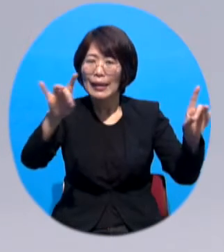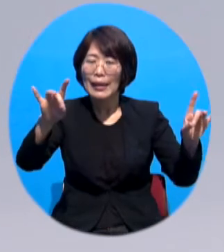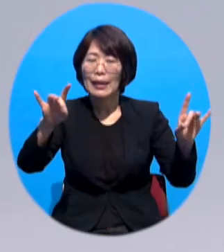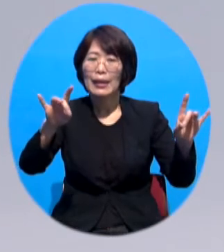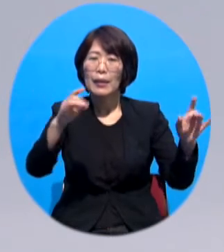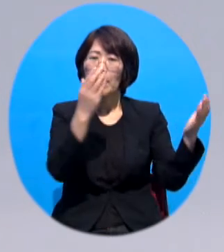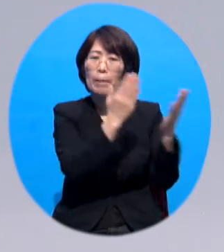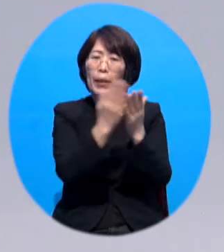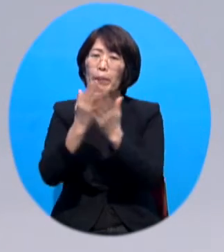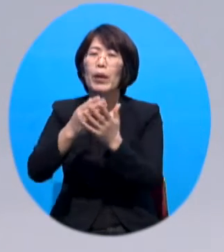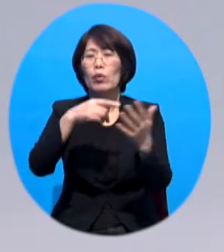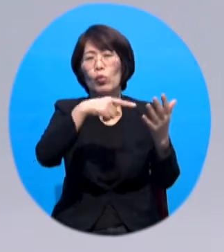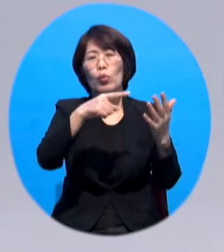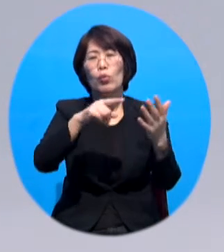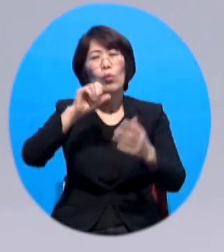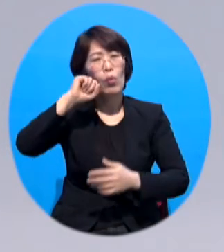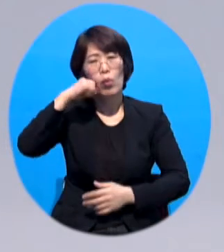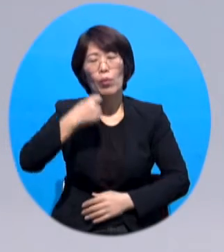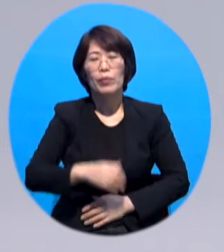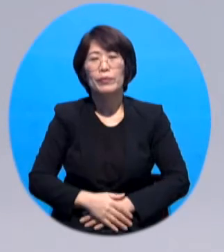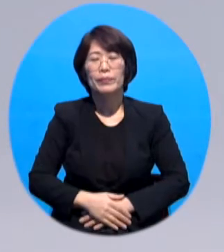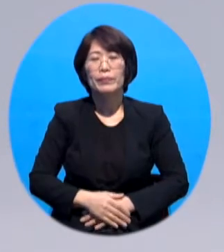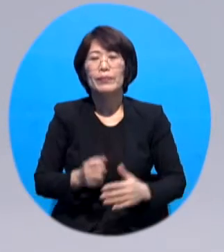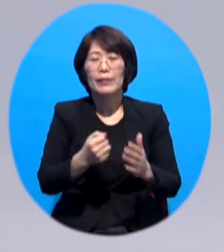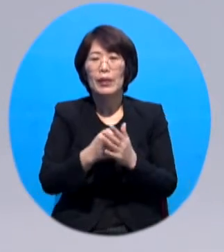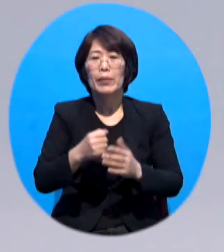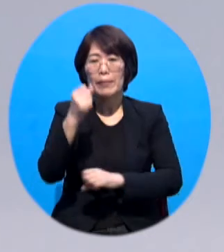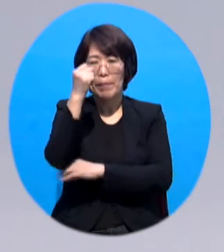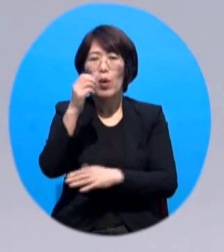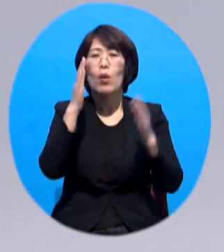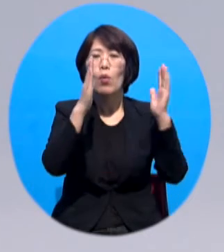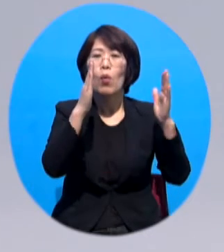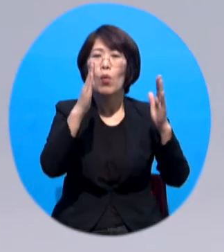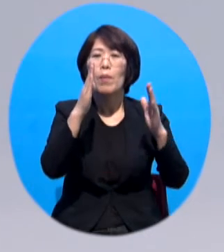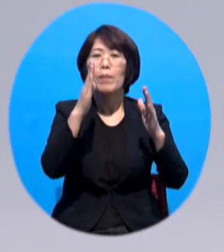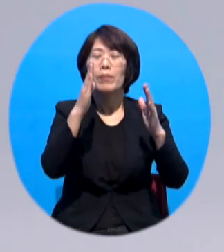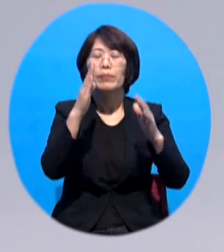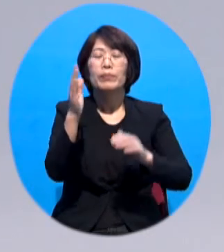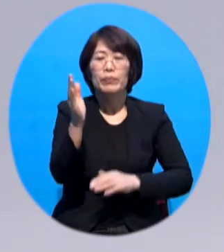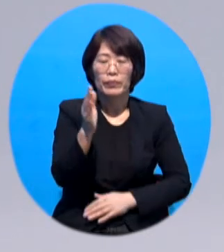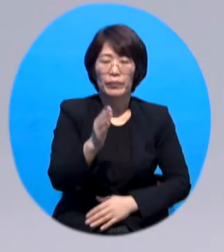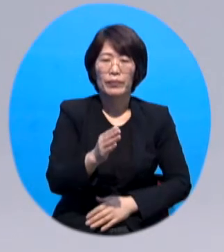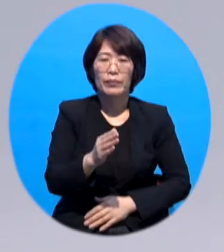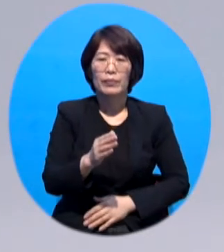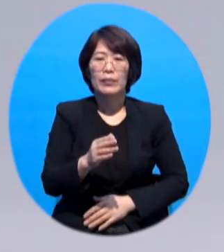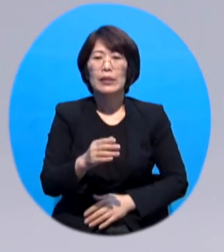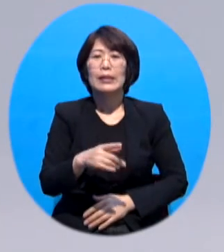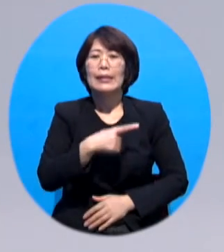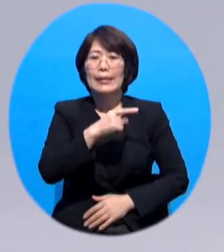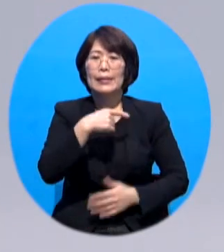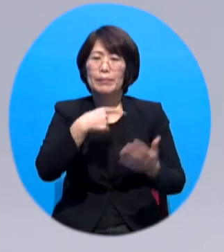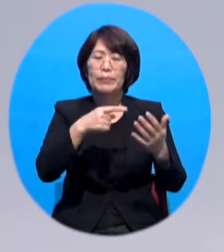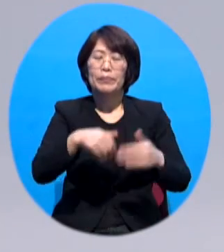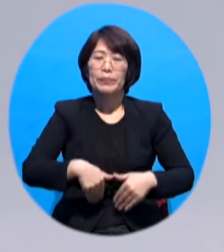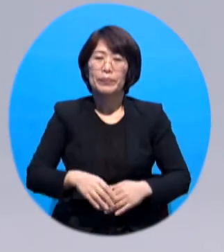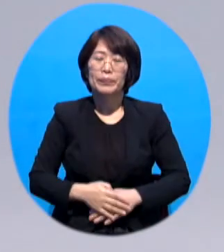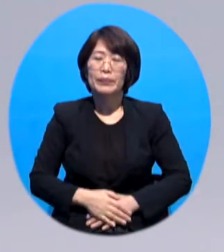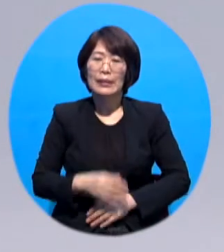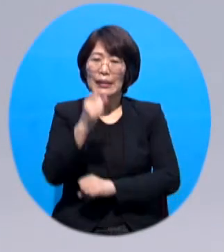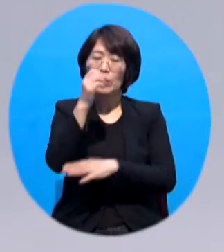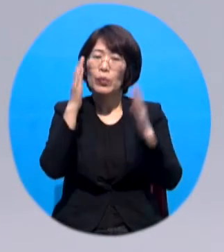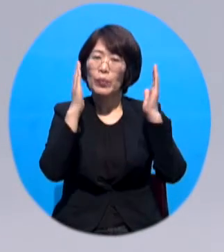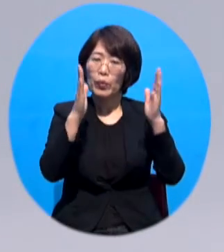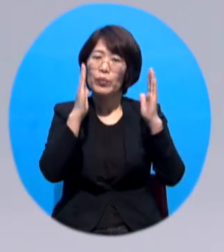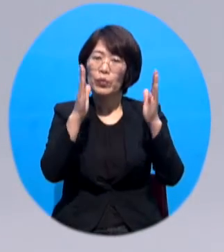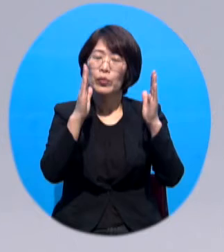맞춘 교육은 어려운 문제이기 때문에 우리가 기초 학력의 기본부터 잘 잡아야 된다고 생각합니다 전 그래서 기초학력